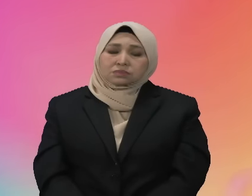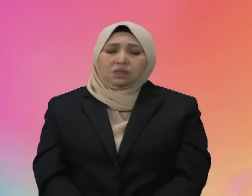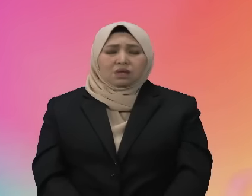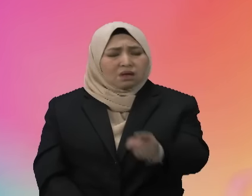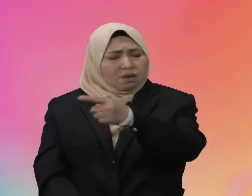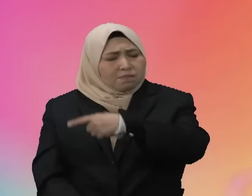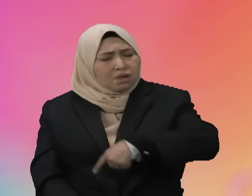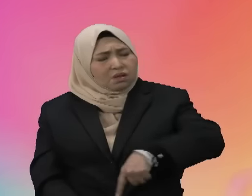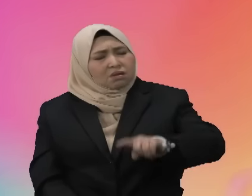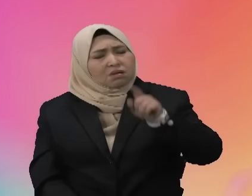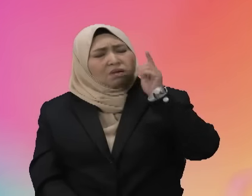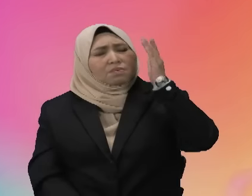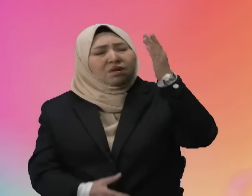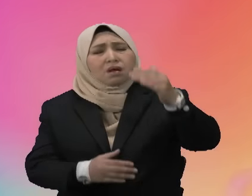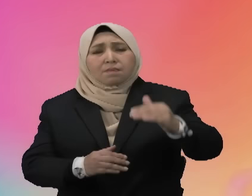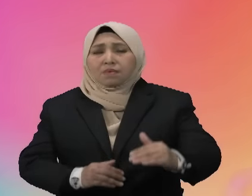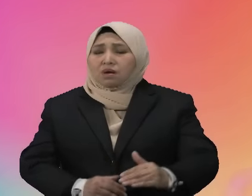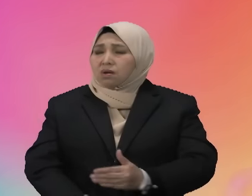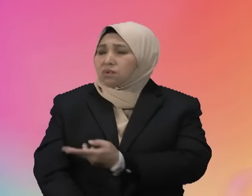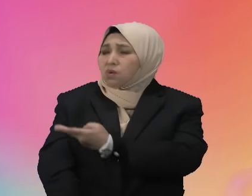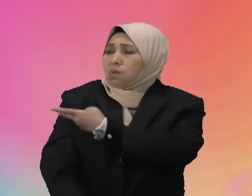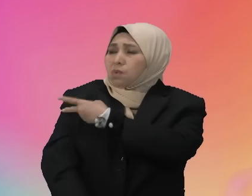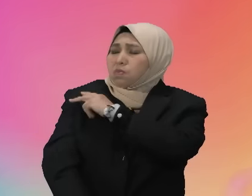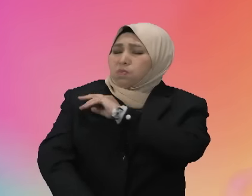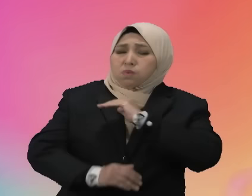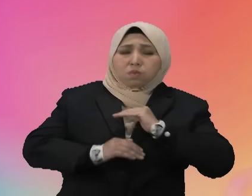لهم درجات